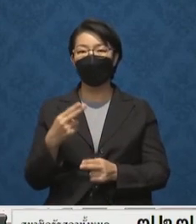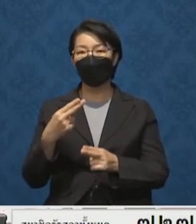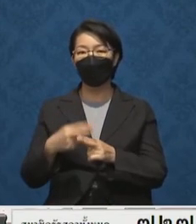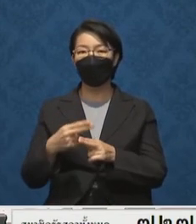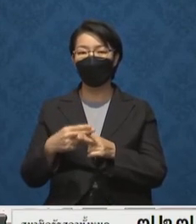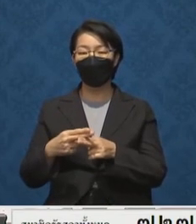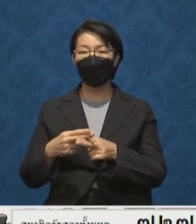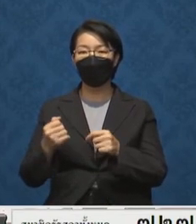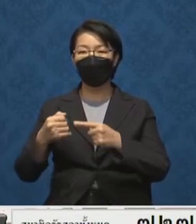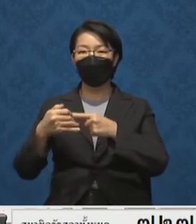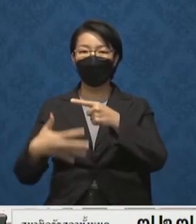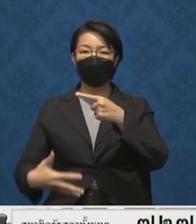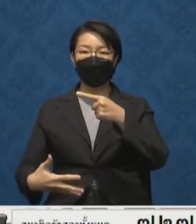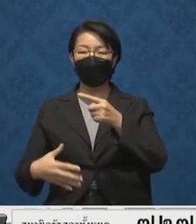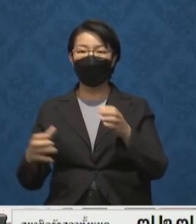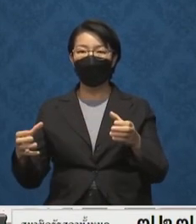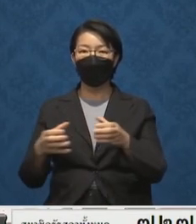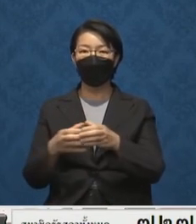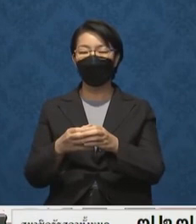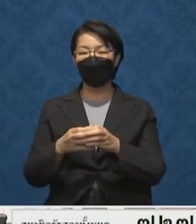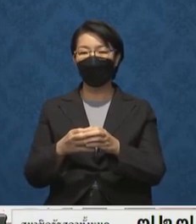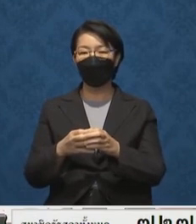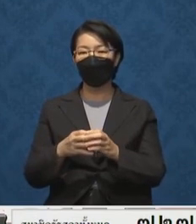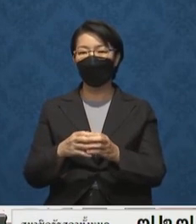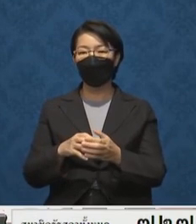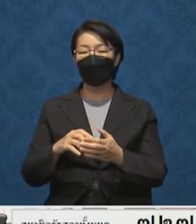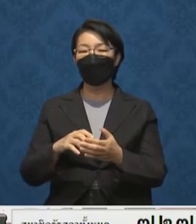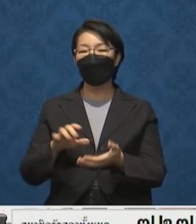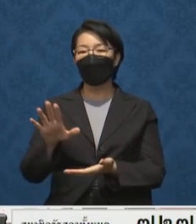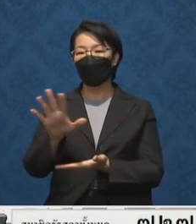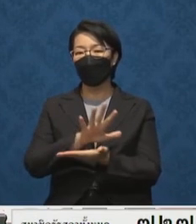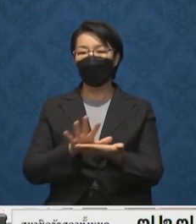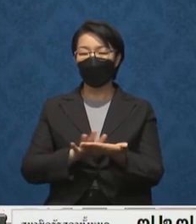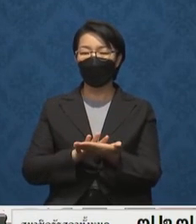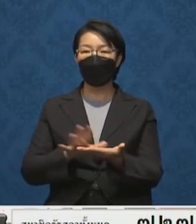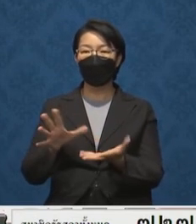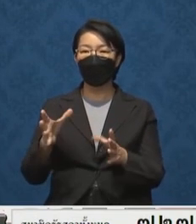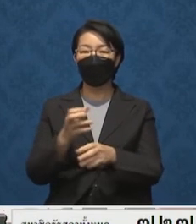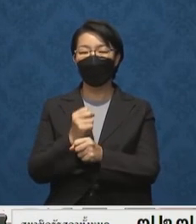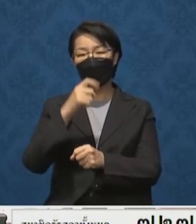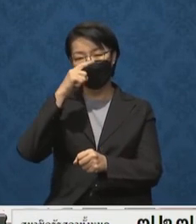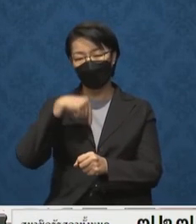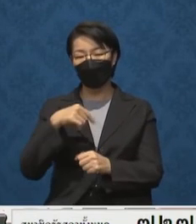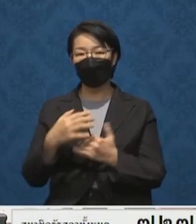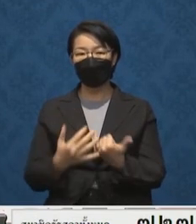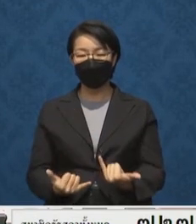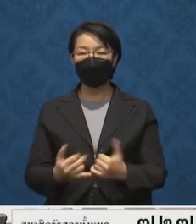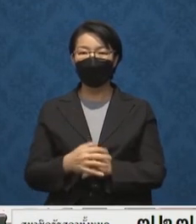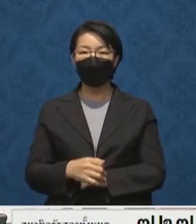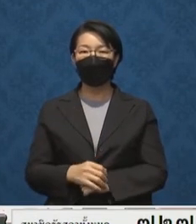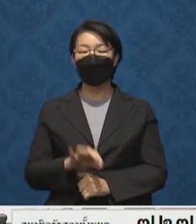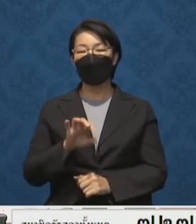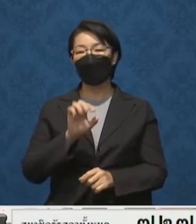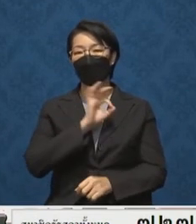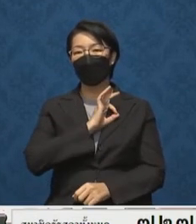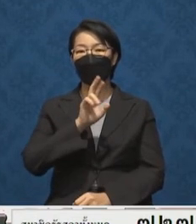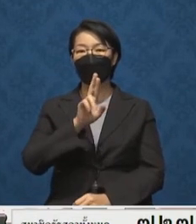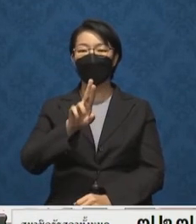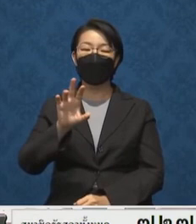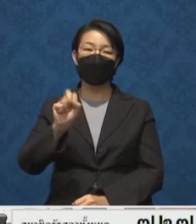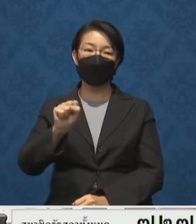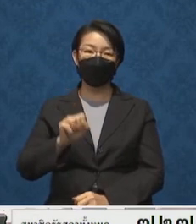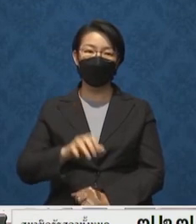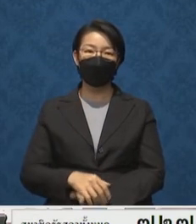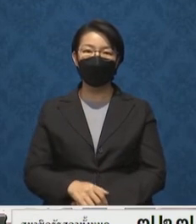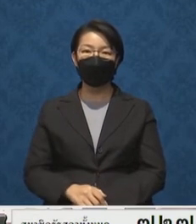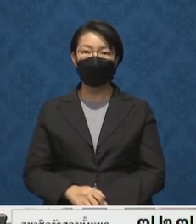อ พักเศริยมไทยในฐานสมาชิกรัฐษสภาษทานประทานที่ขอรบครั